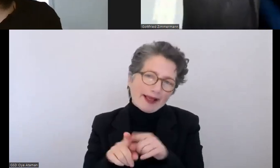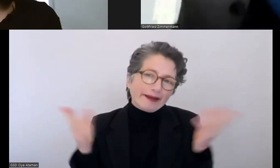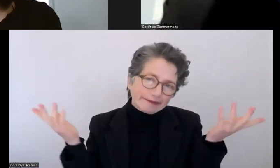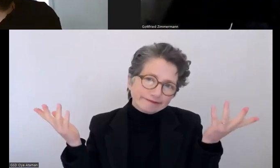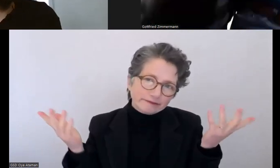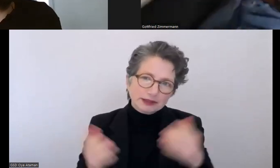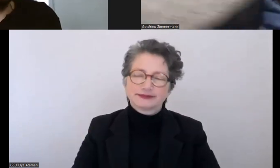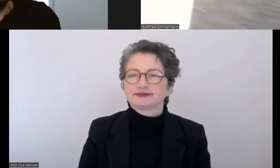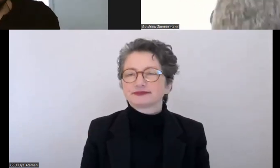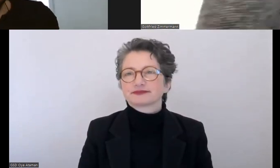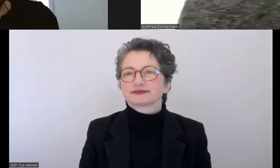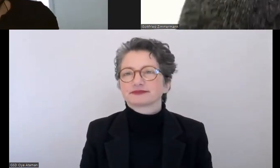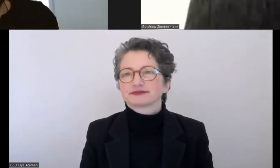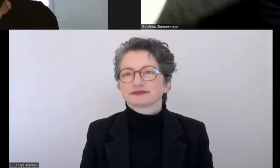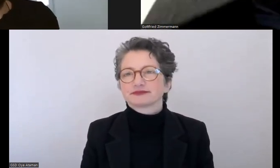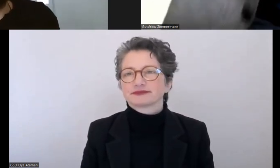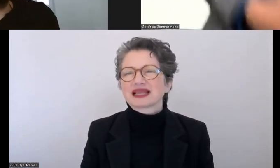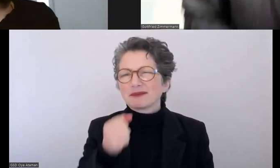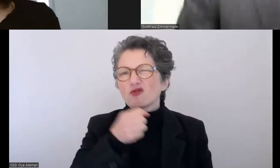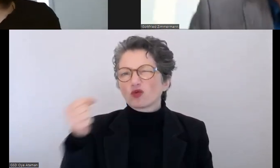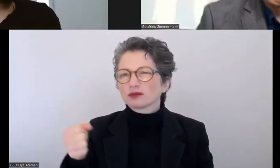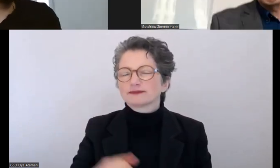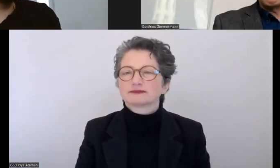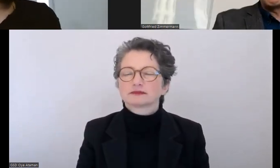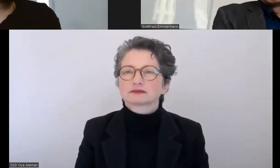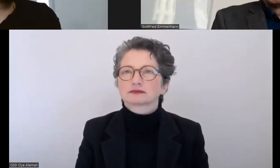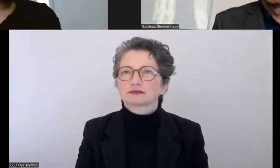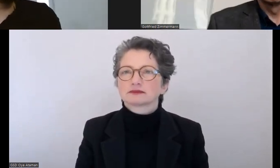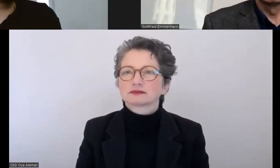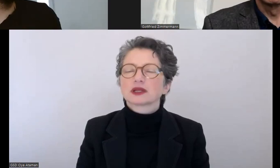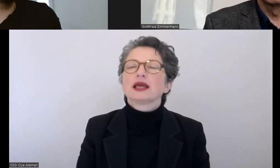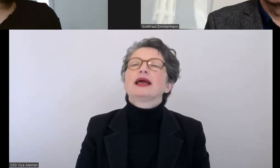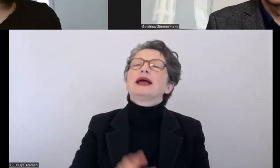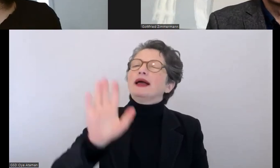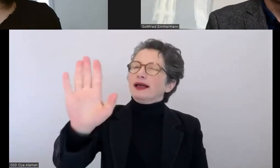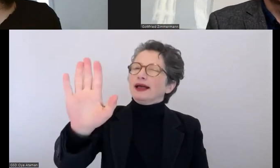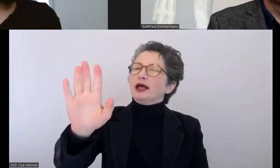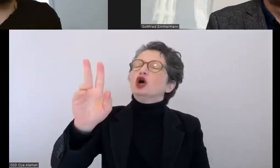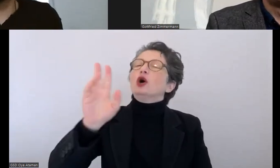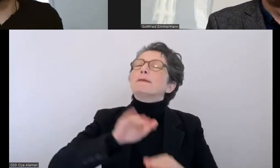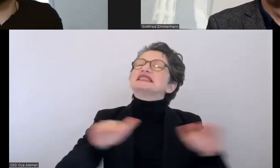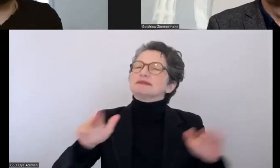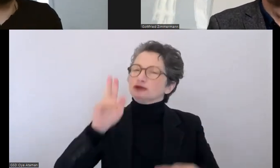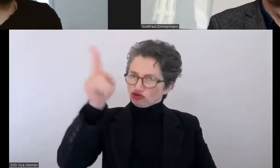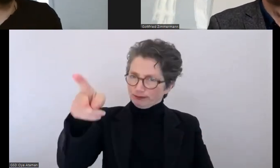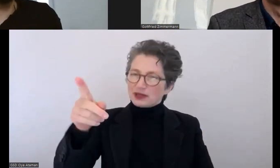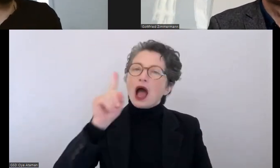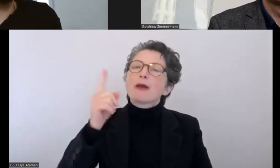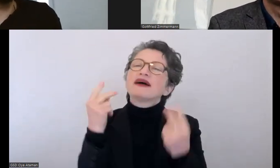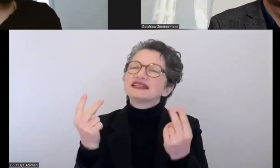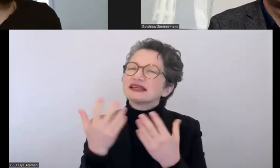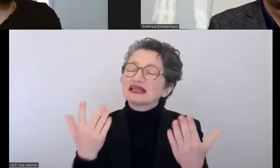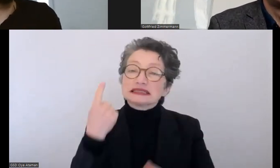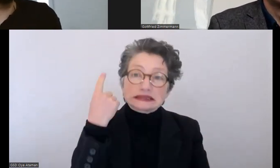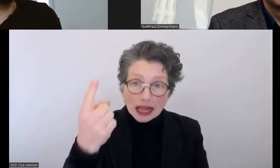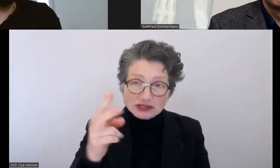rüber. So. Genau, also grundsätzlich hast du da vollkommen recht. Wichtig ist, glaube ich, einfach immer, dass man darauf